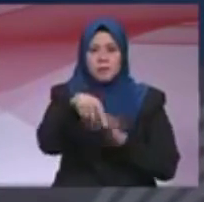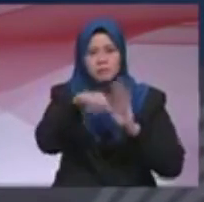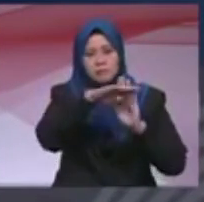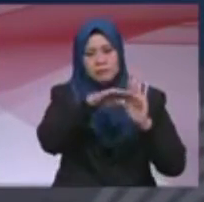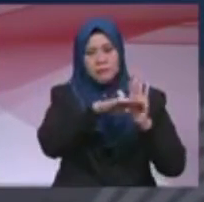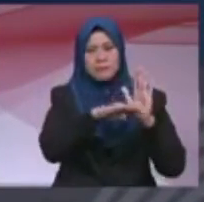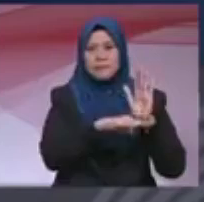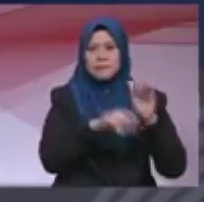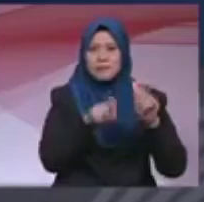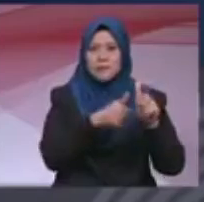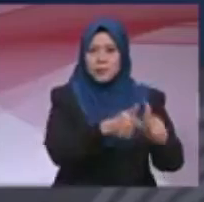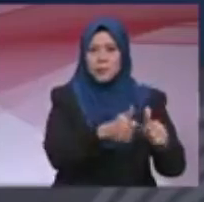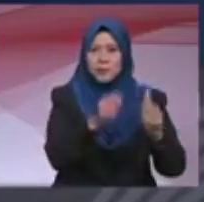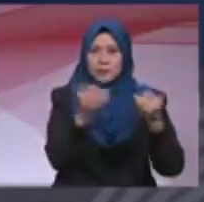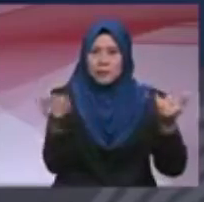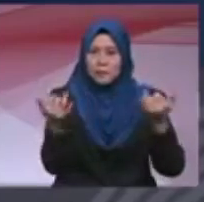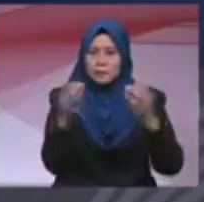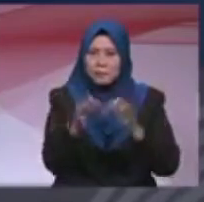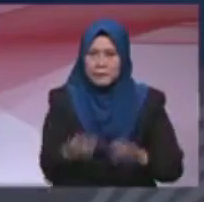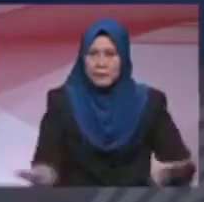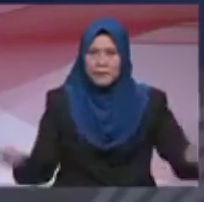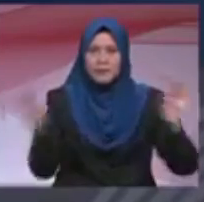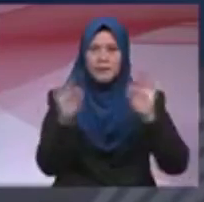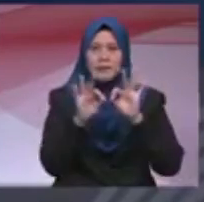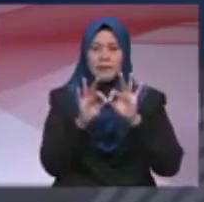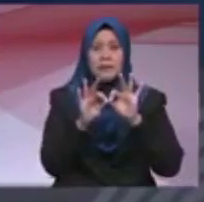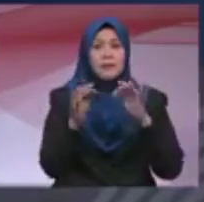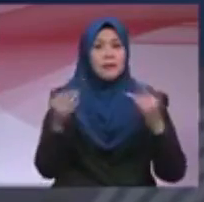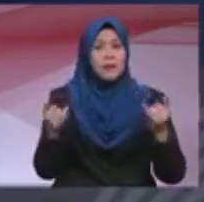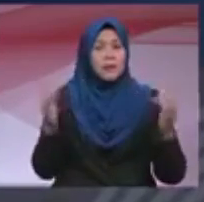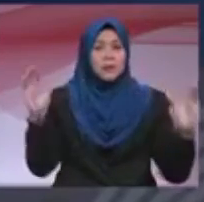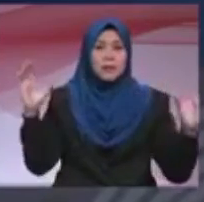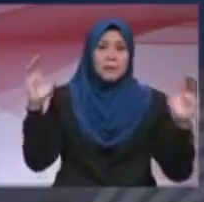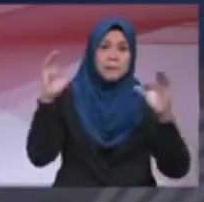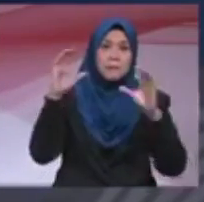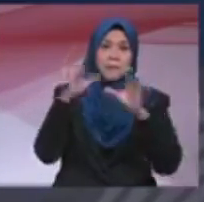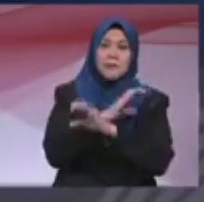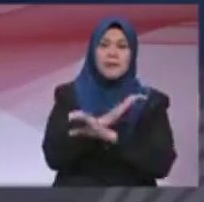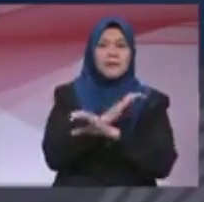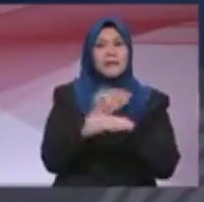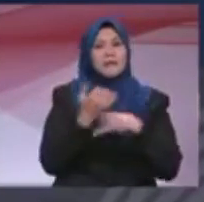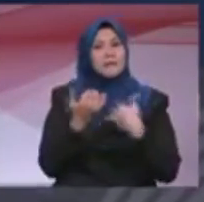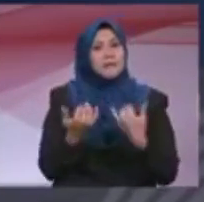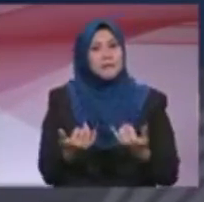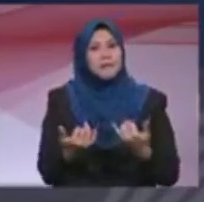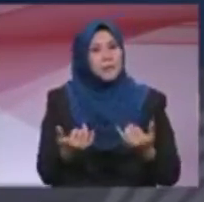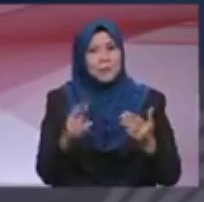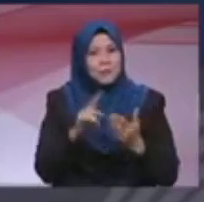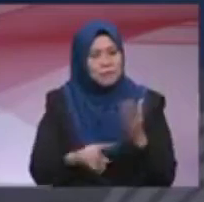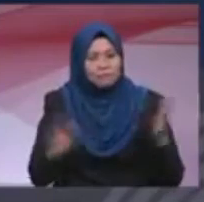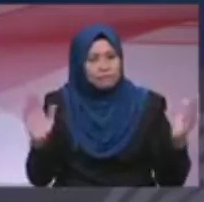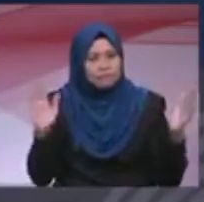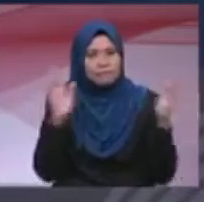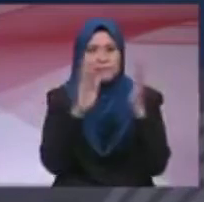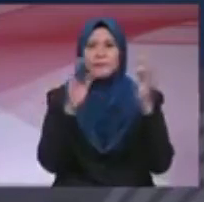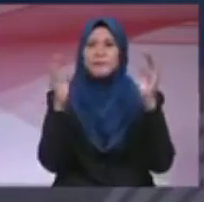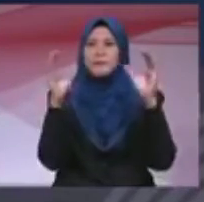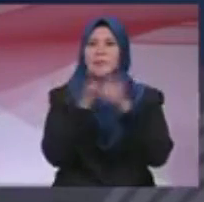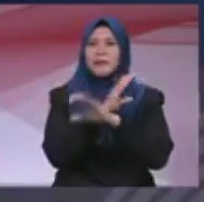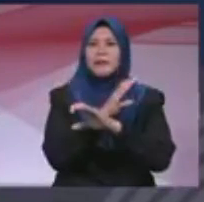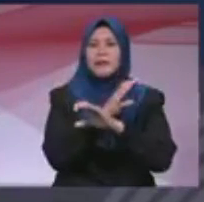Ini adalah sesuatu yang amat penting dan antara cabaran utama, saya ingin mengambil ruang ini, antara cabaran utamanya